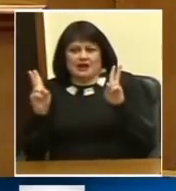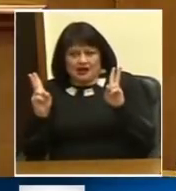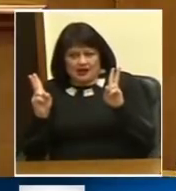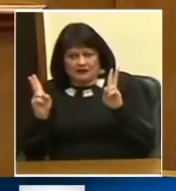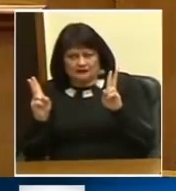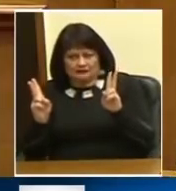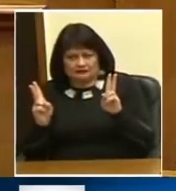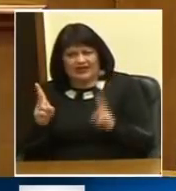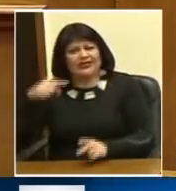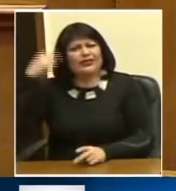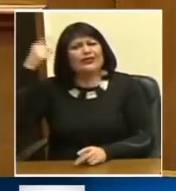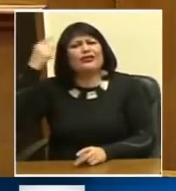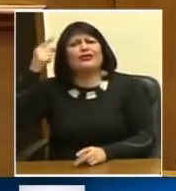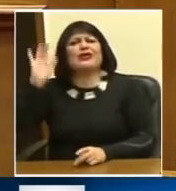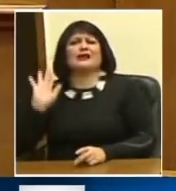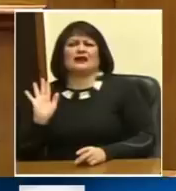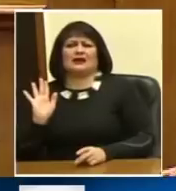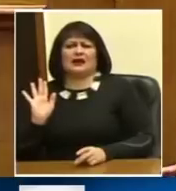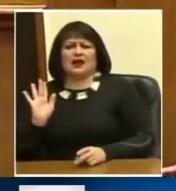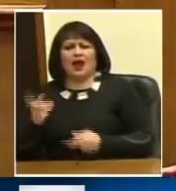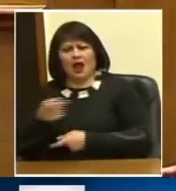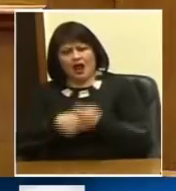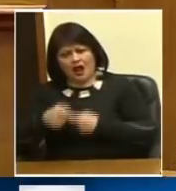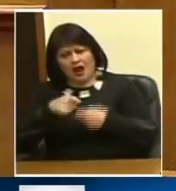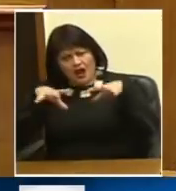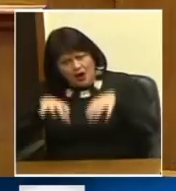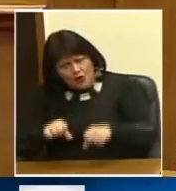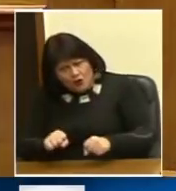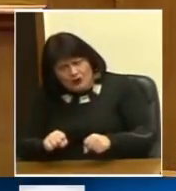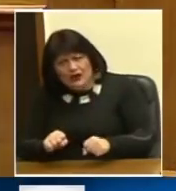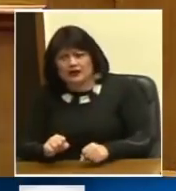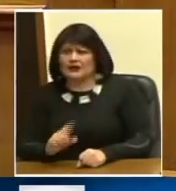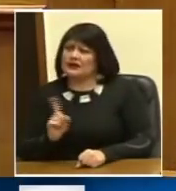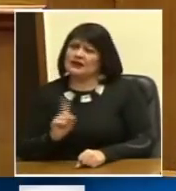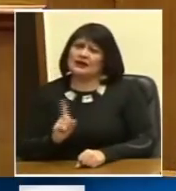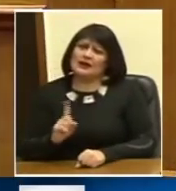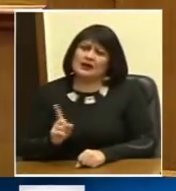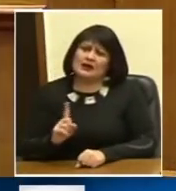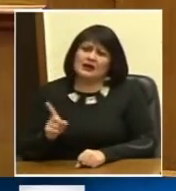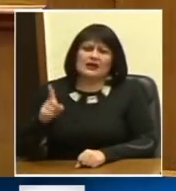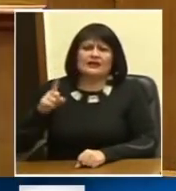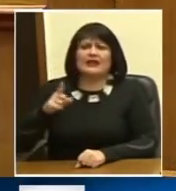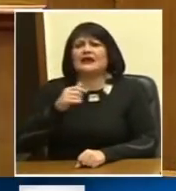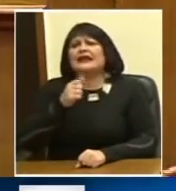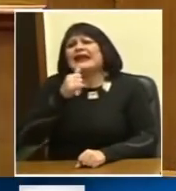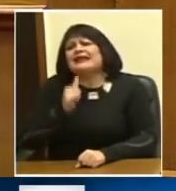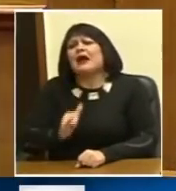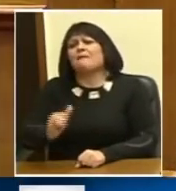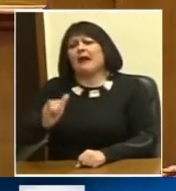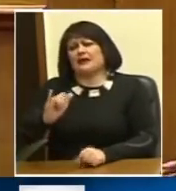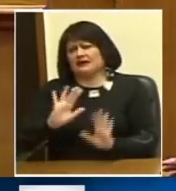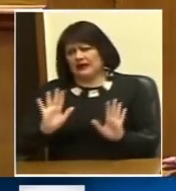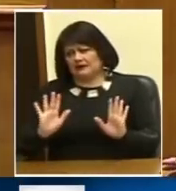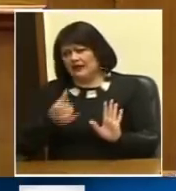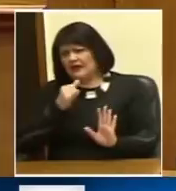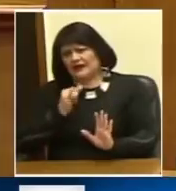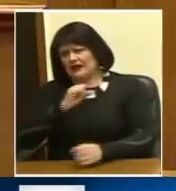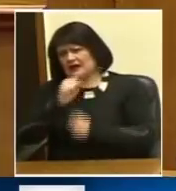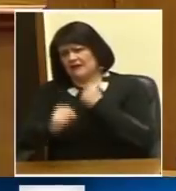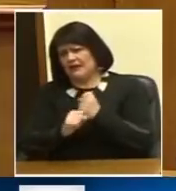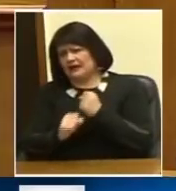κυριαρχία της αγοράς πάνω στις κοινωνίες, ότι δεν είναι αιώνια η κυριαρχία της οικονομίας πάνω στην